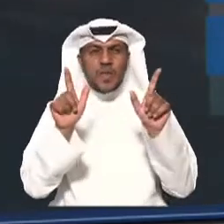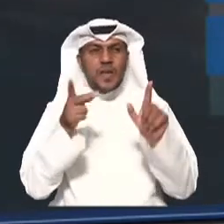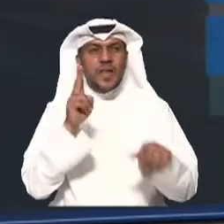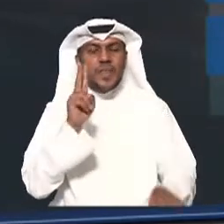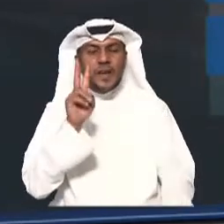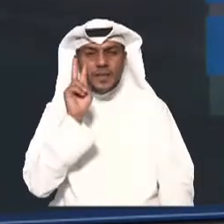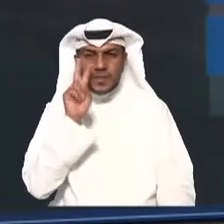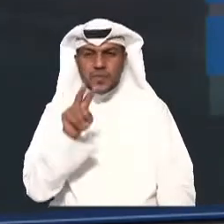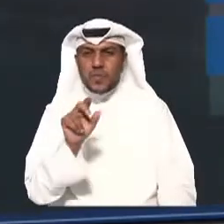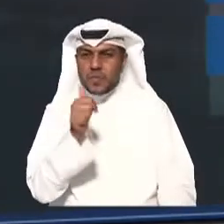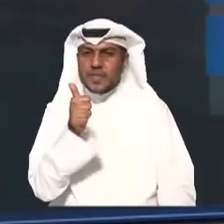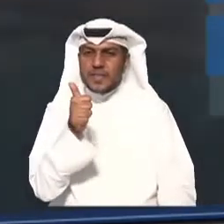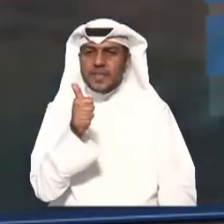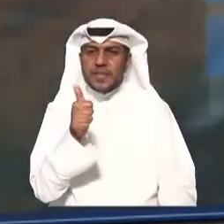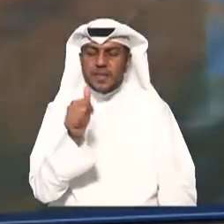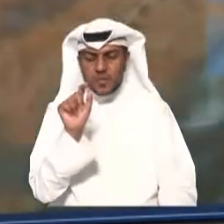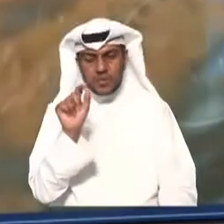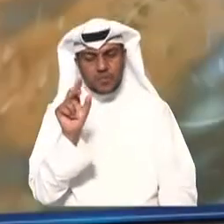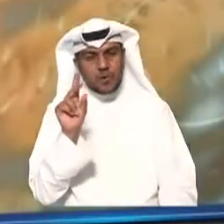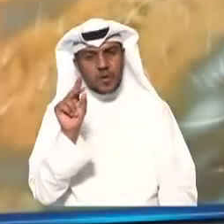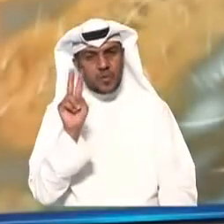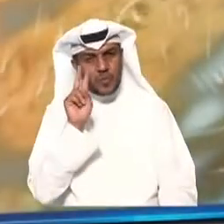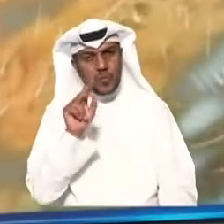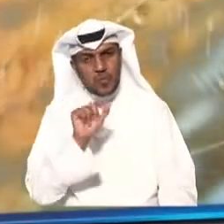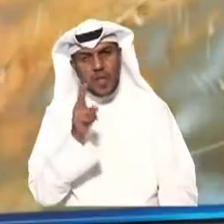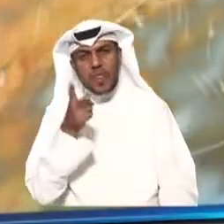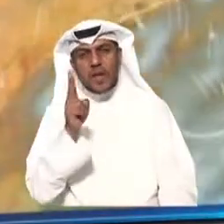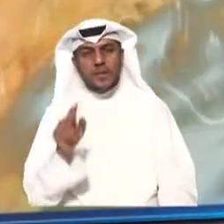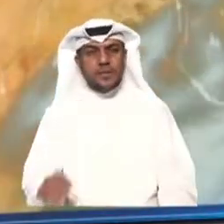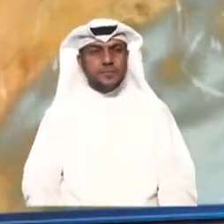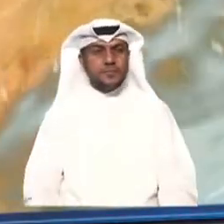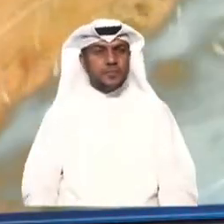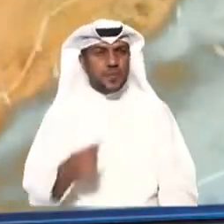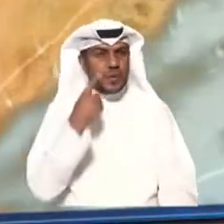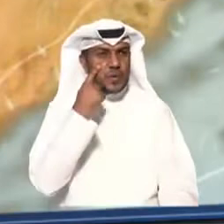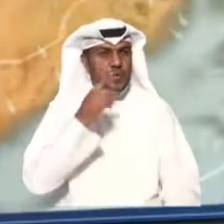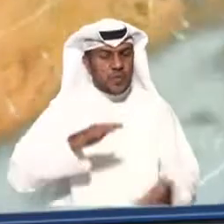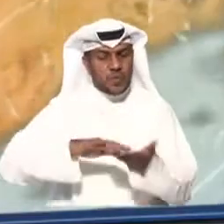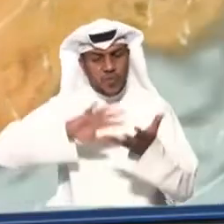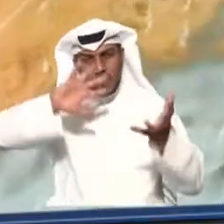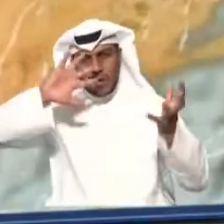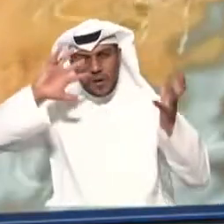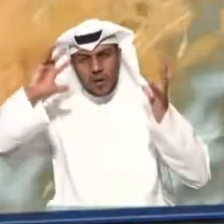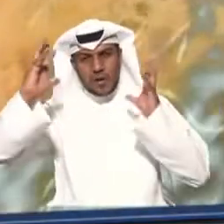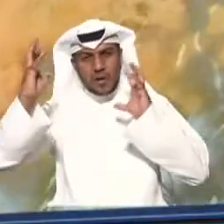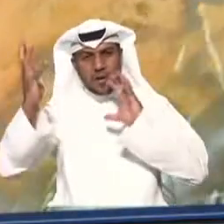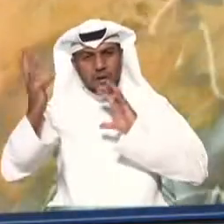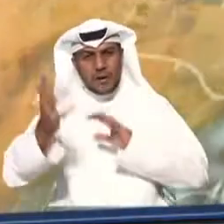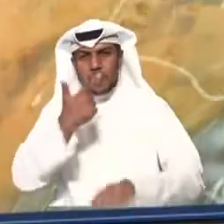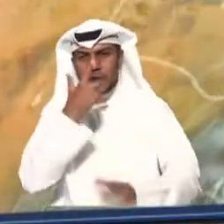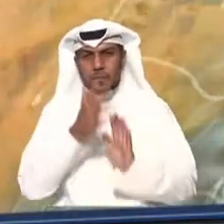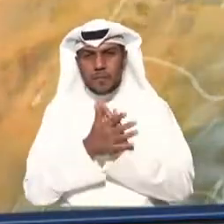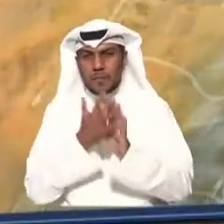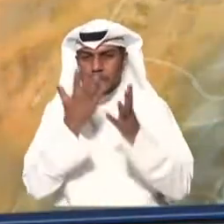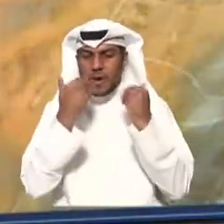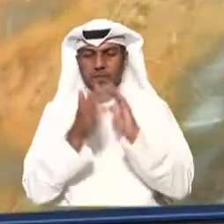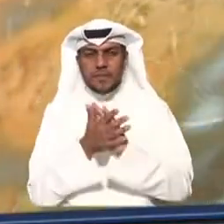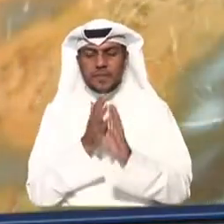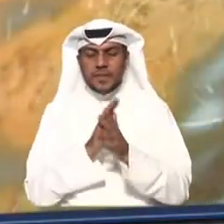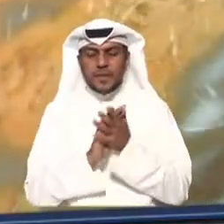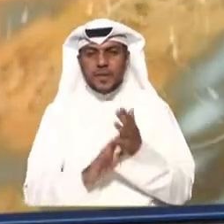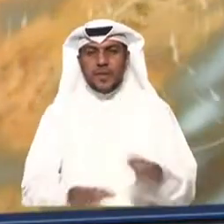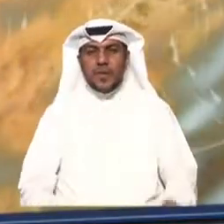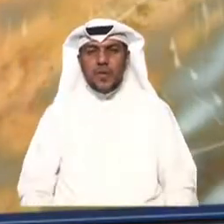للرؤية الأفقية جيدة تزيد عن 12 كيلو. صورة الأقمار الصناعية توضح السماء صافية وخالية من السحب، وأيضا تتأثر دولة